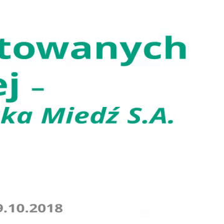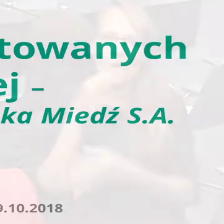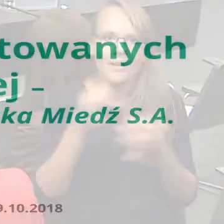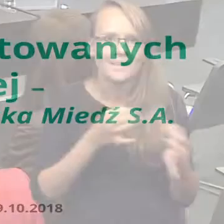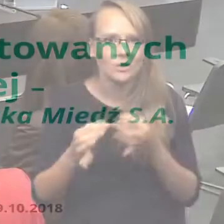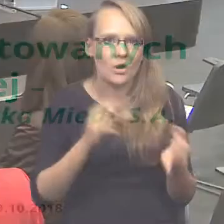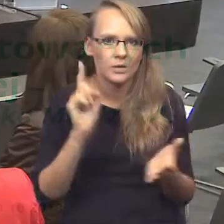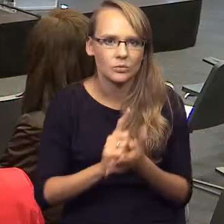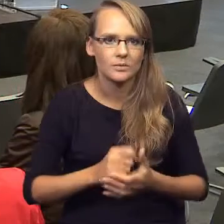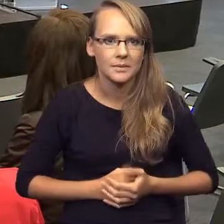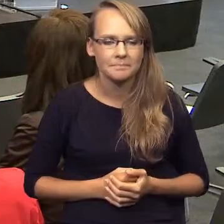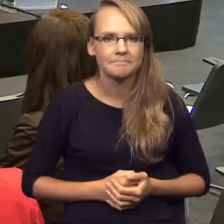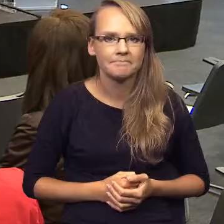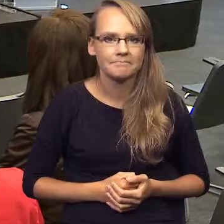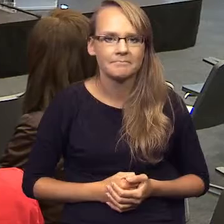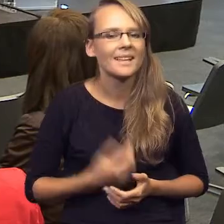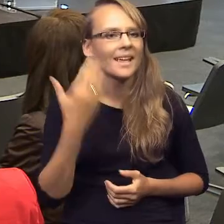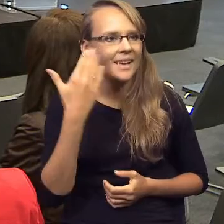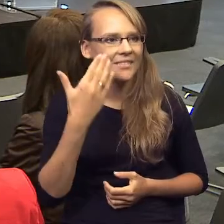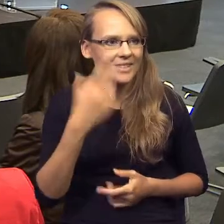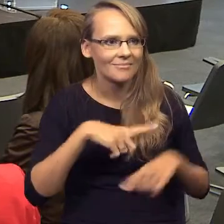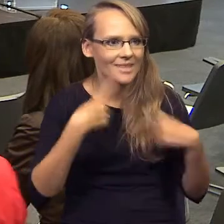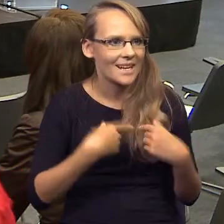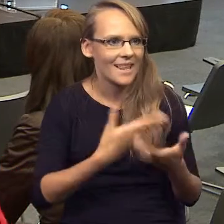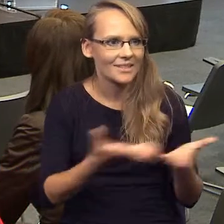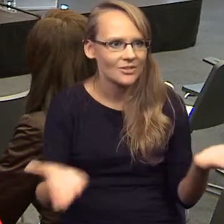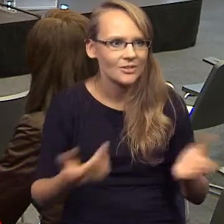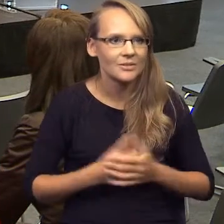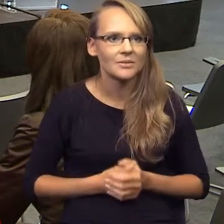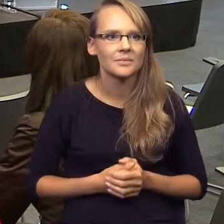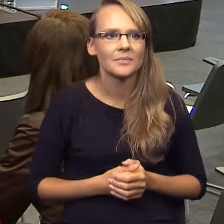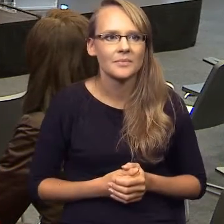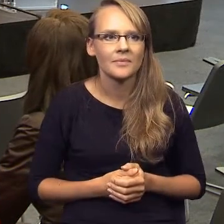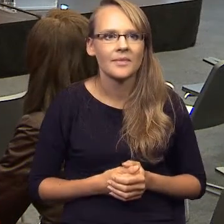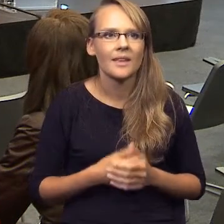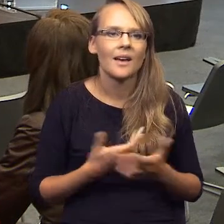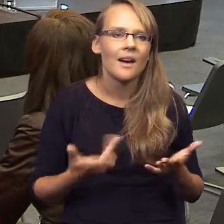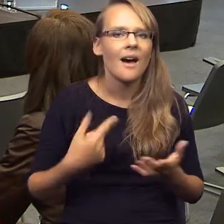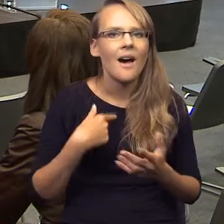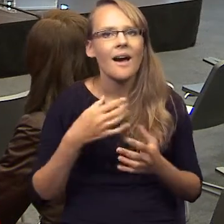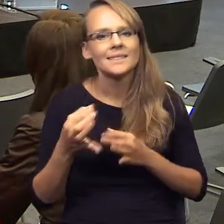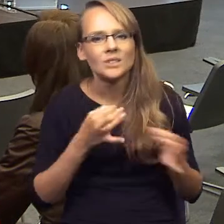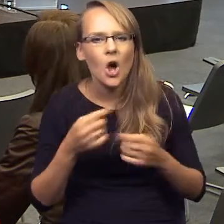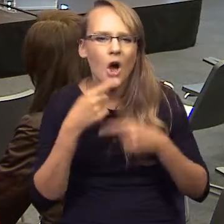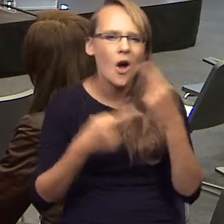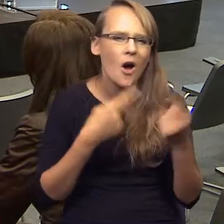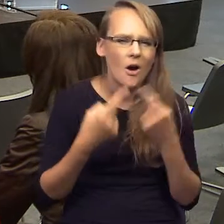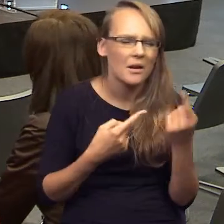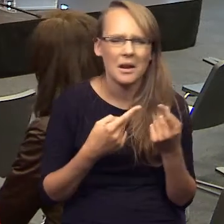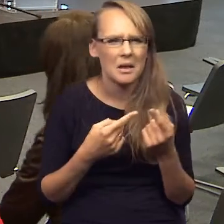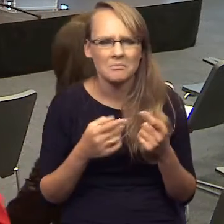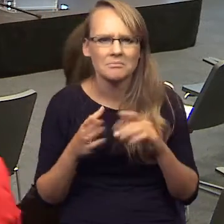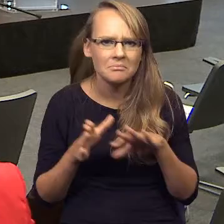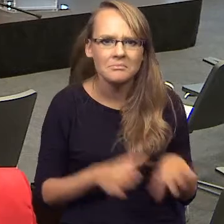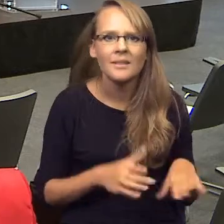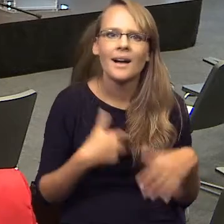Witam serdecznie wszystkich obecnych. Ja chciałbym może nie mówić o historii, natomiast chciałbym powiedzieć,